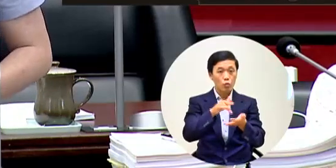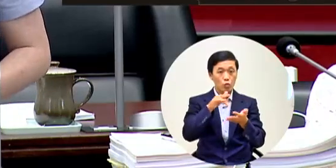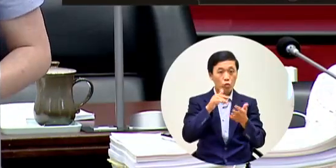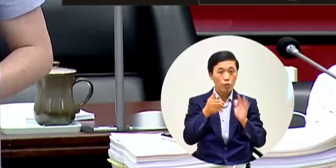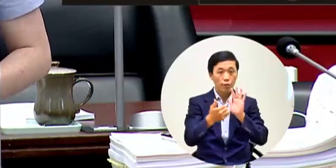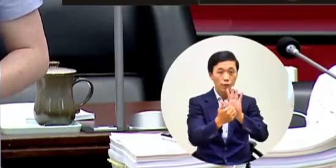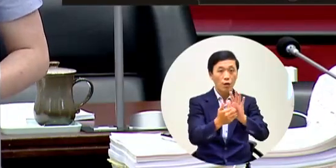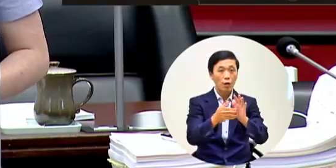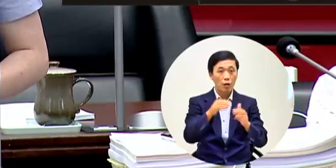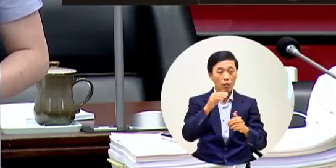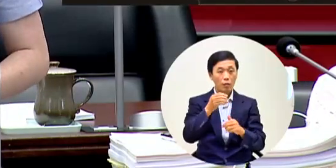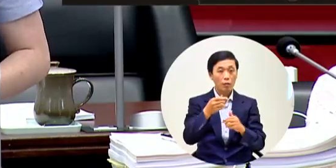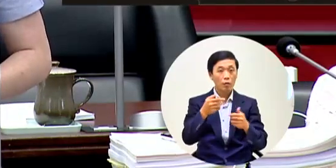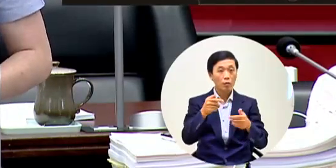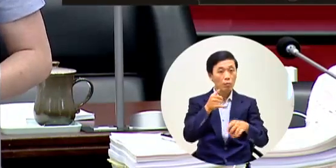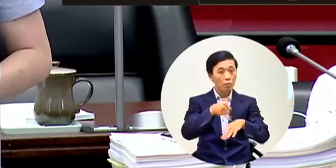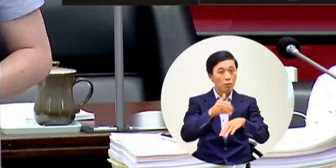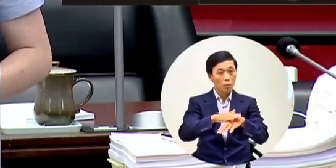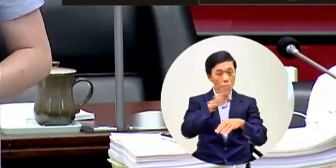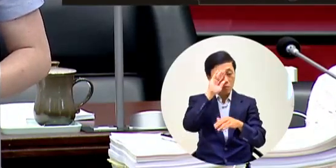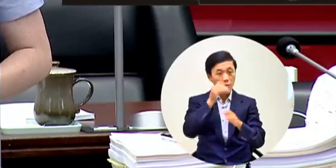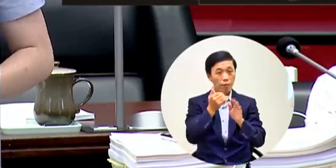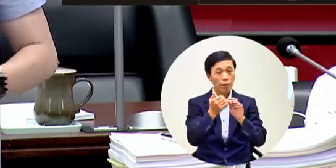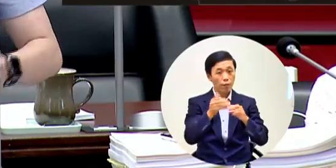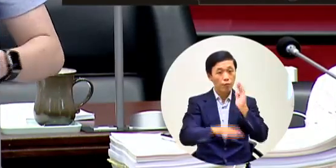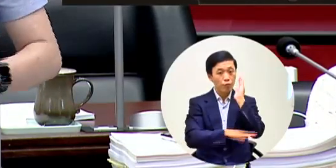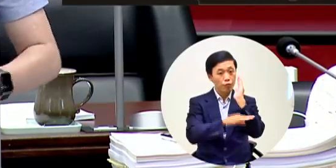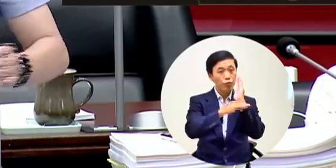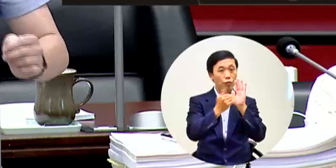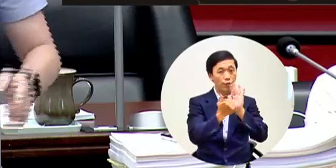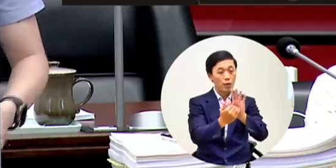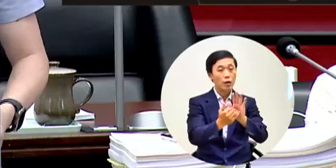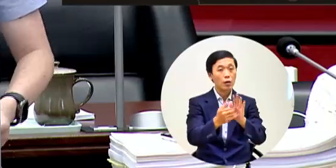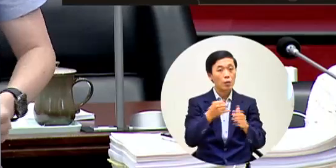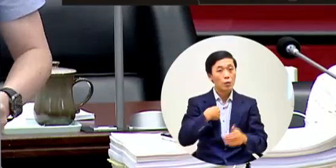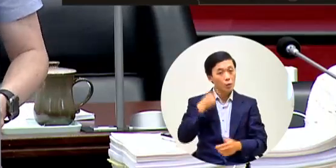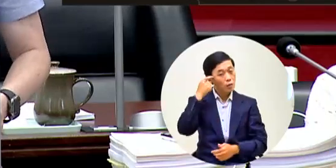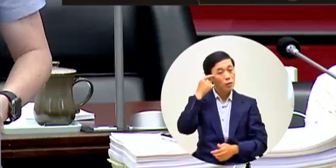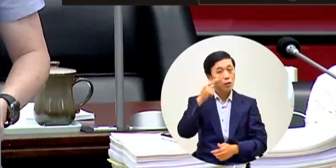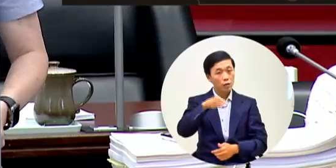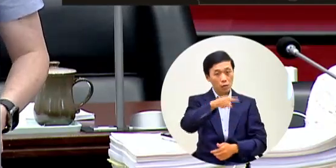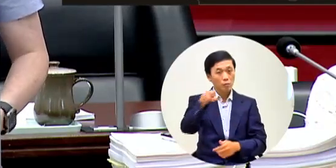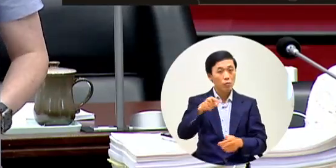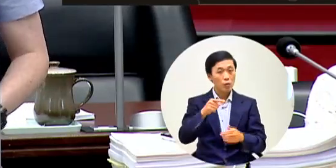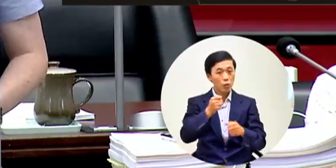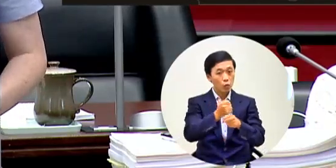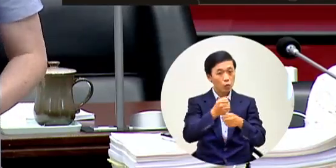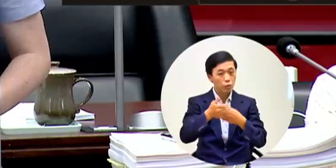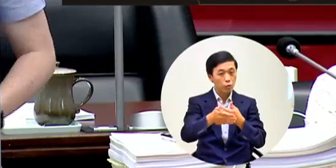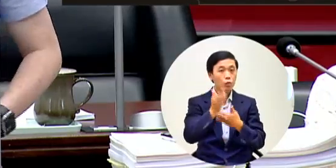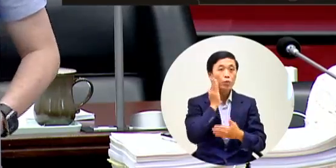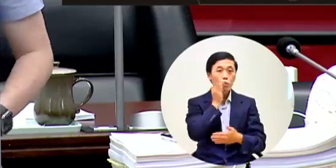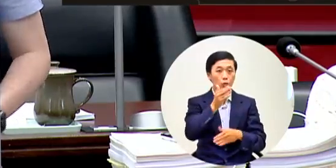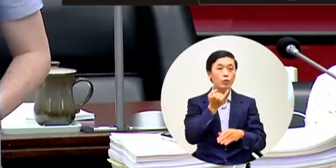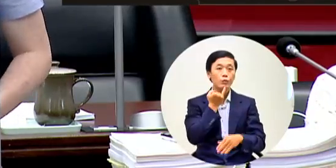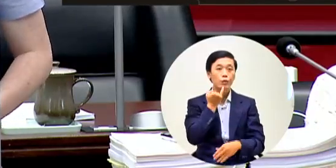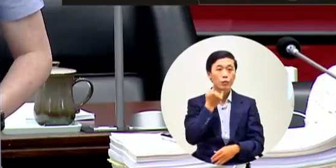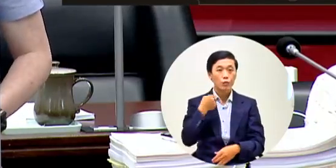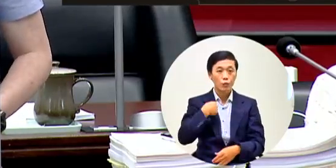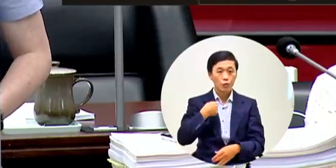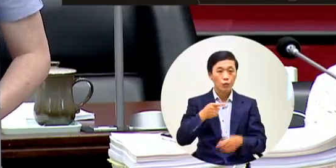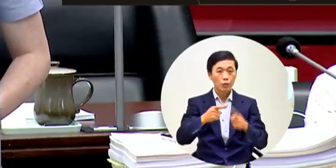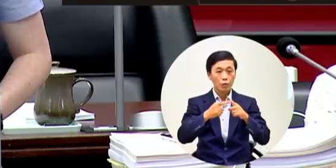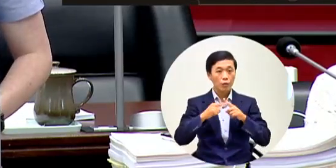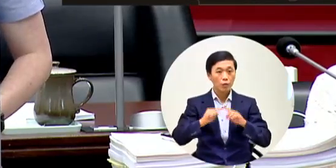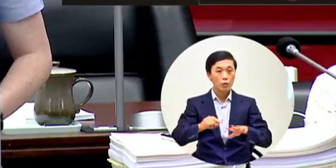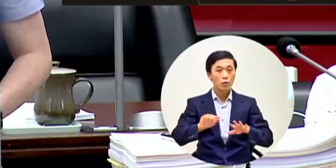啦吼，那我也相信可以如期按顺利的进行哦。啊，可以，我袂直接嘛要请